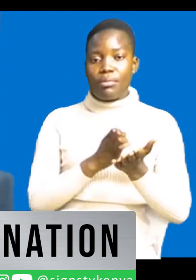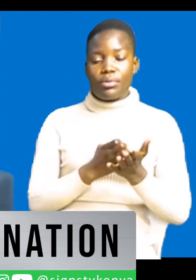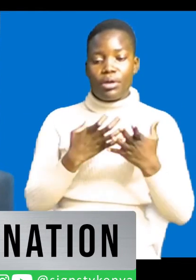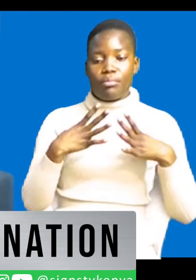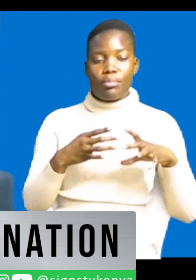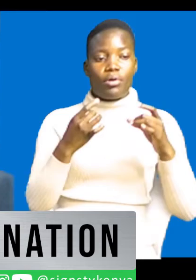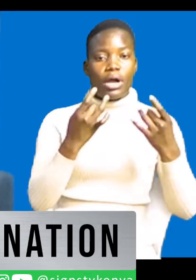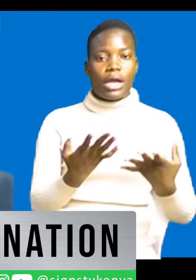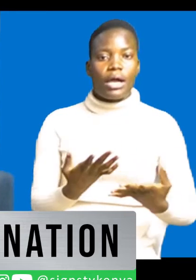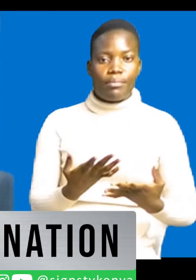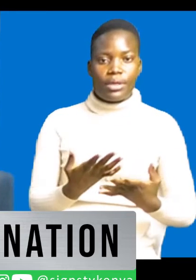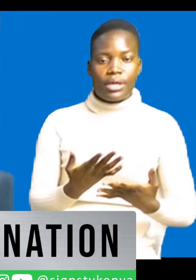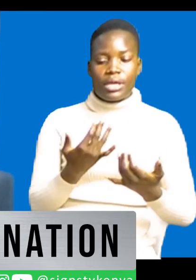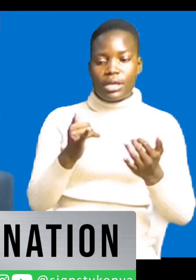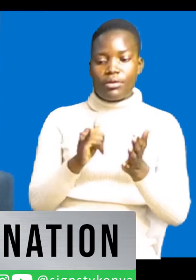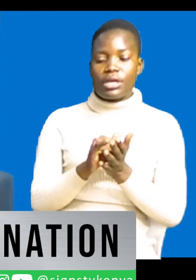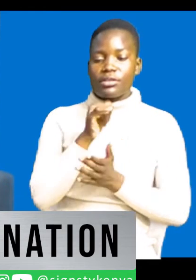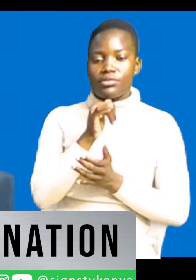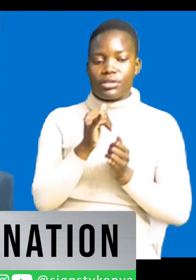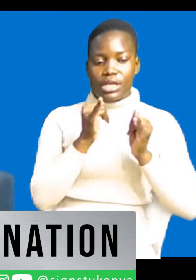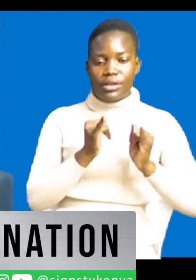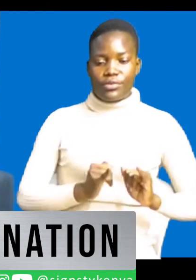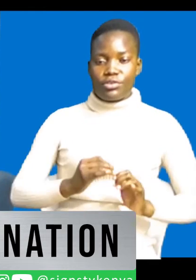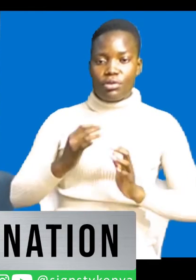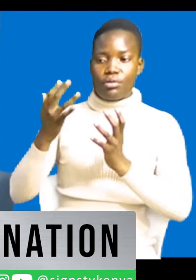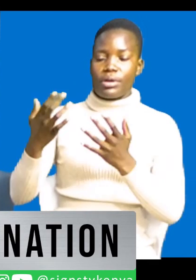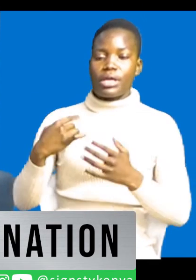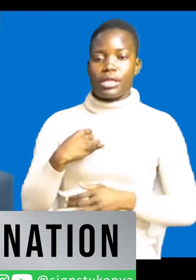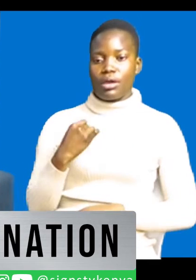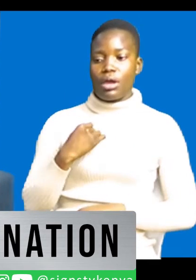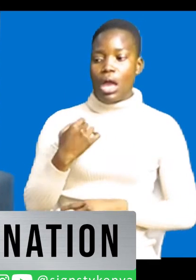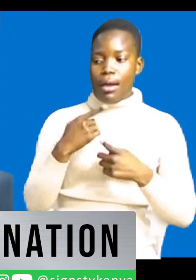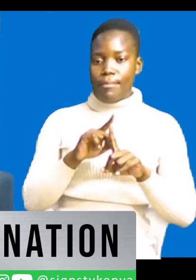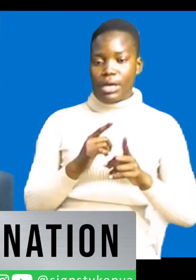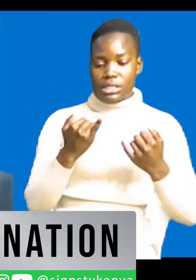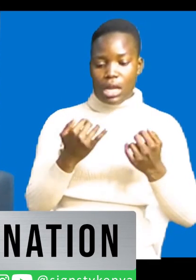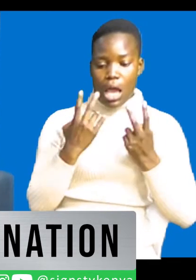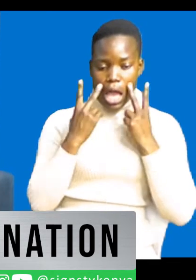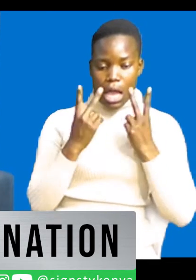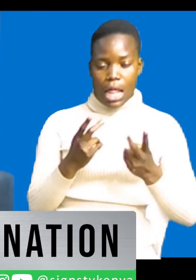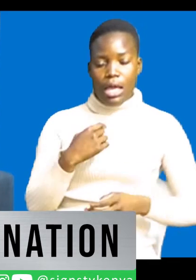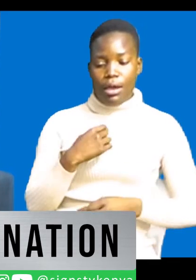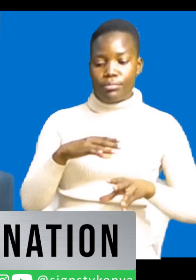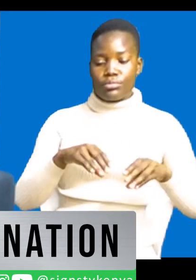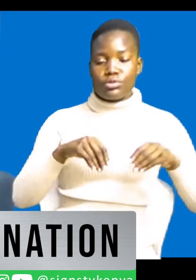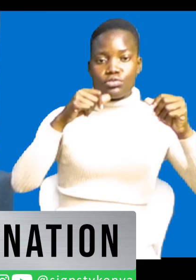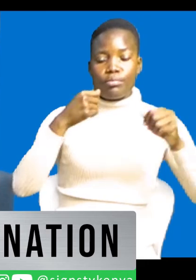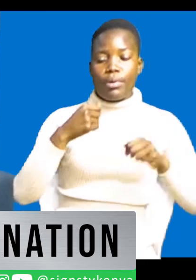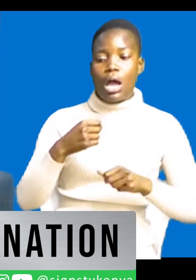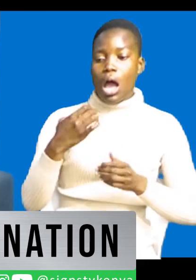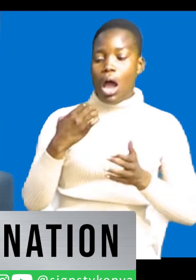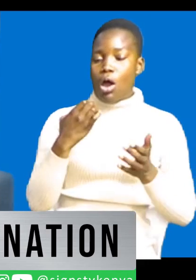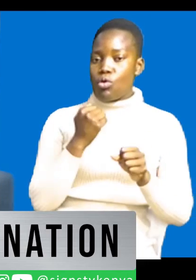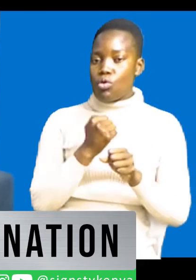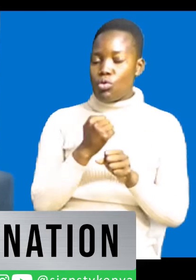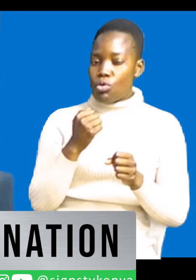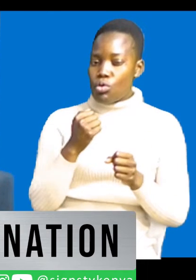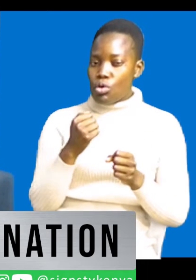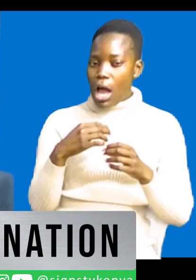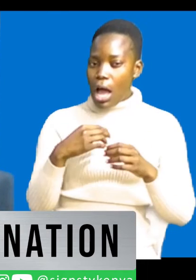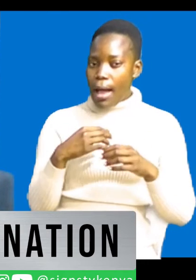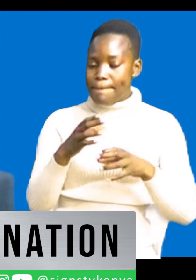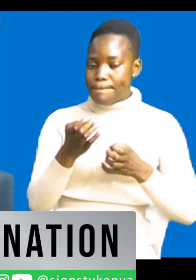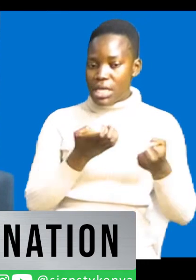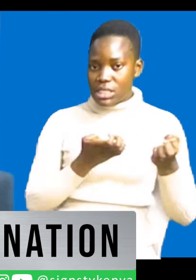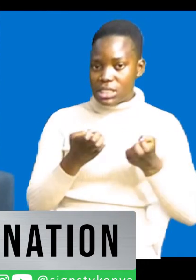it's not an individual doing it, bringing the clothes and everything. Sa ebu angalia Mtumba business employ more people